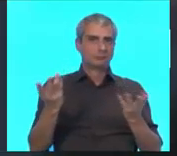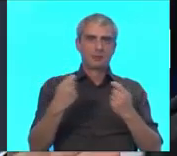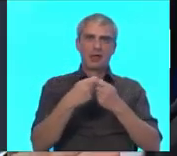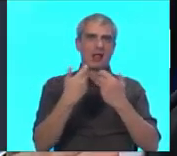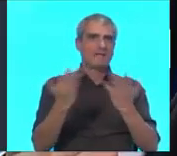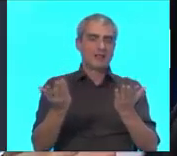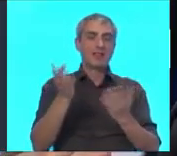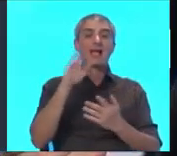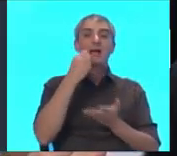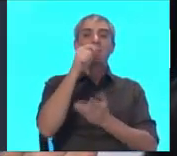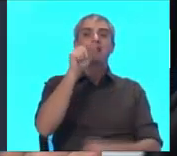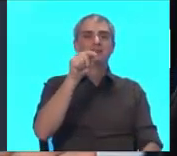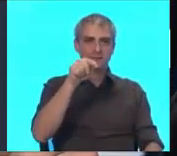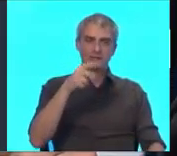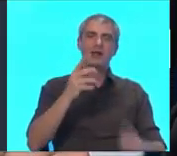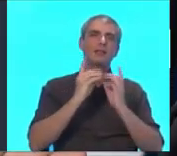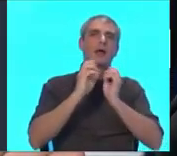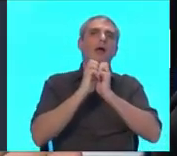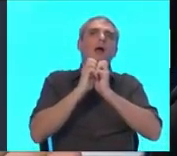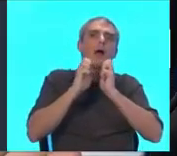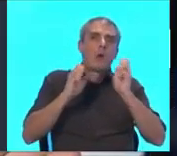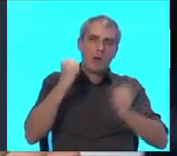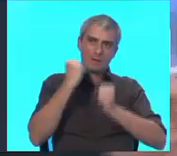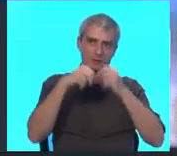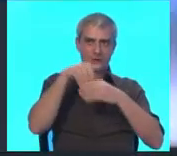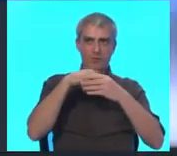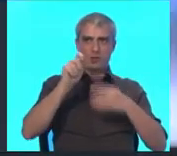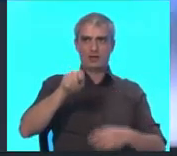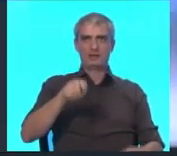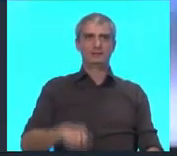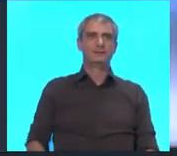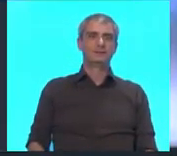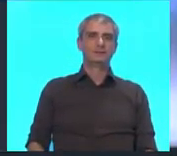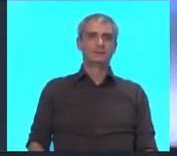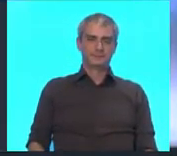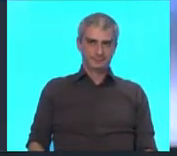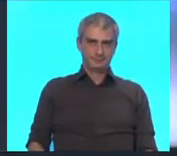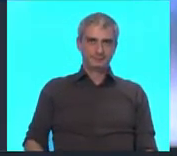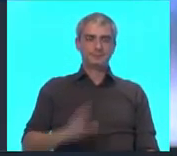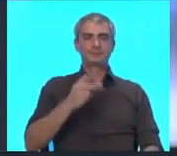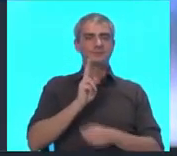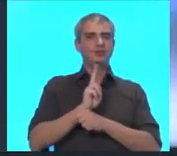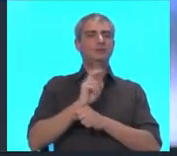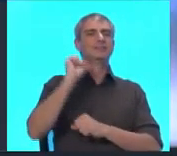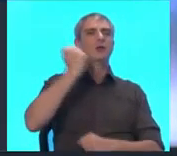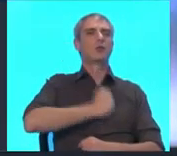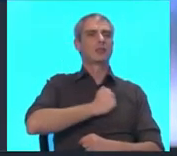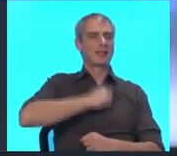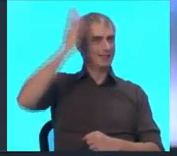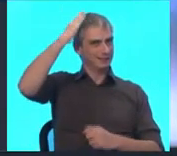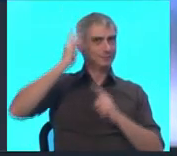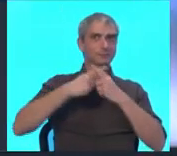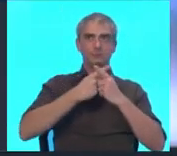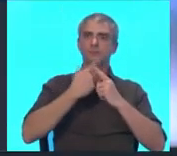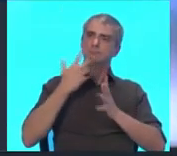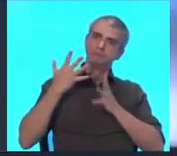התקציב הזה, דרכו תהיה ארוכה ופתלתלה בכנסת. תודה. תודה. הזרם השמרני בציונות הדתית מחדש את המתקפה שלו על